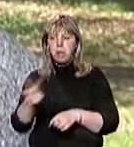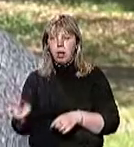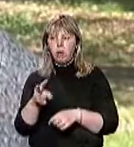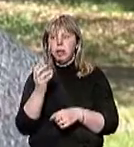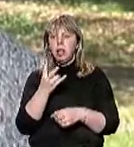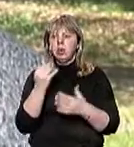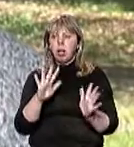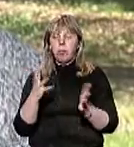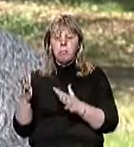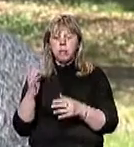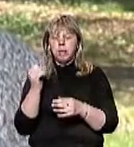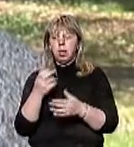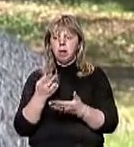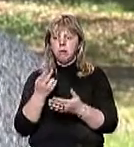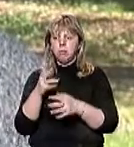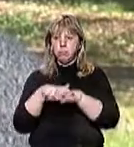лягли одномоментно на рахунок